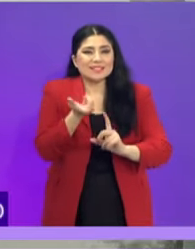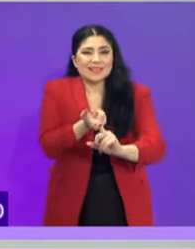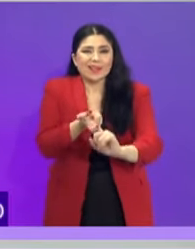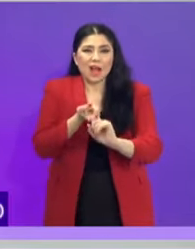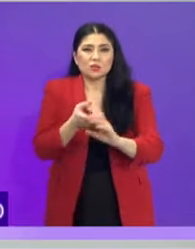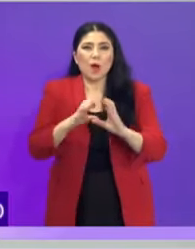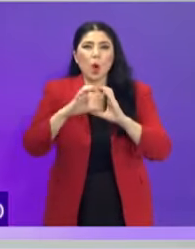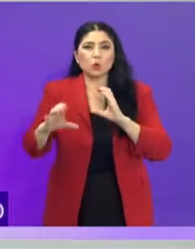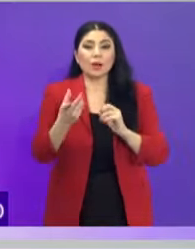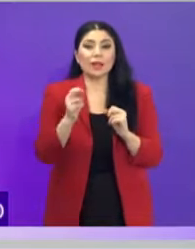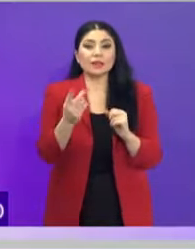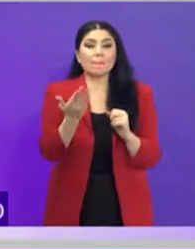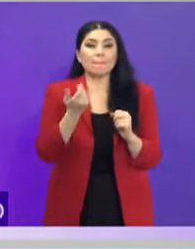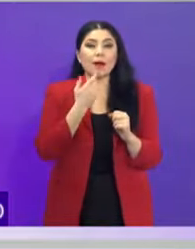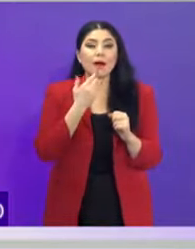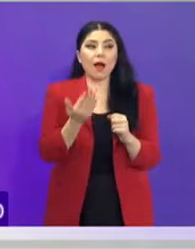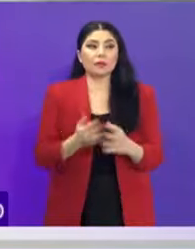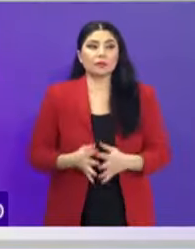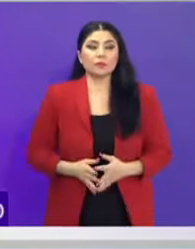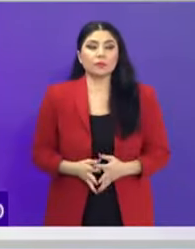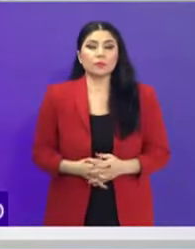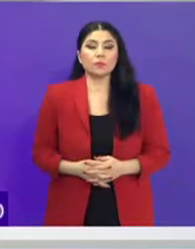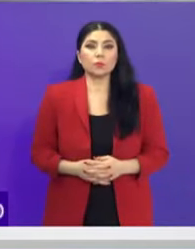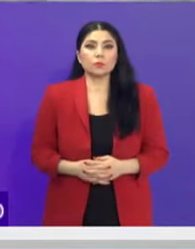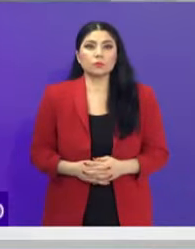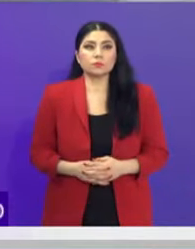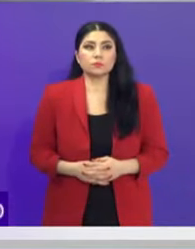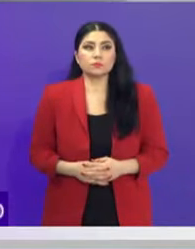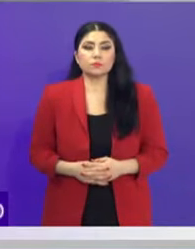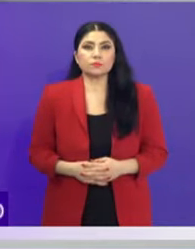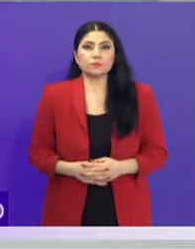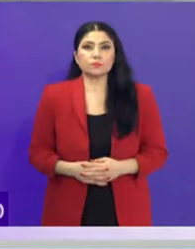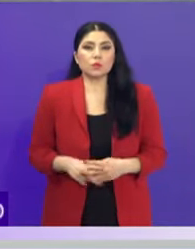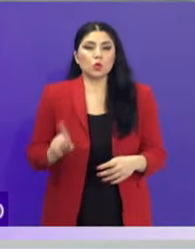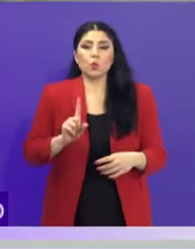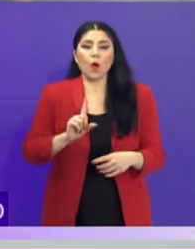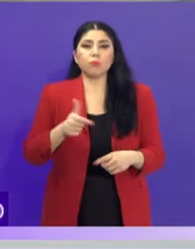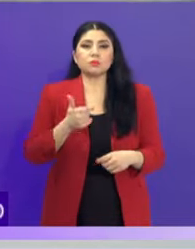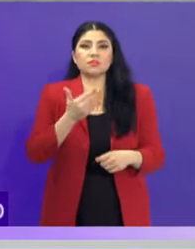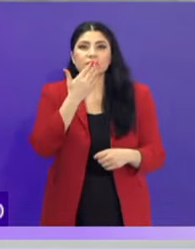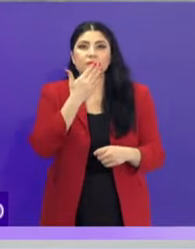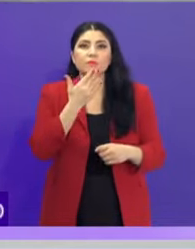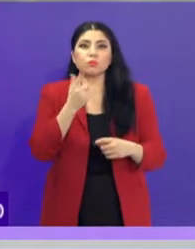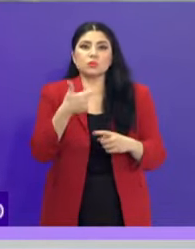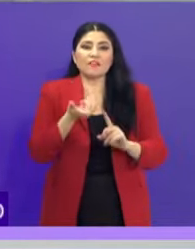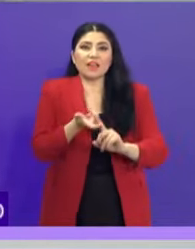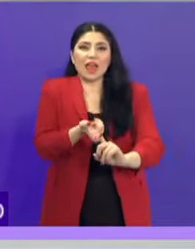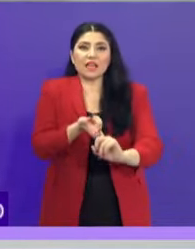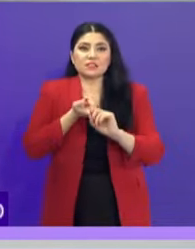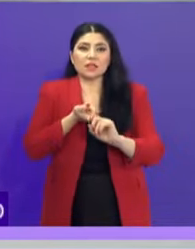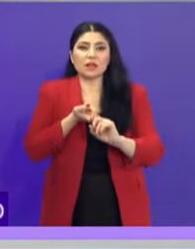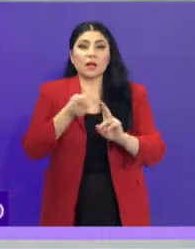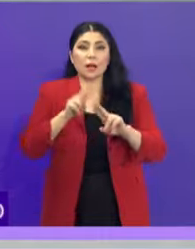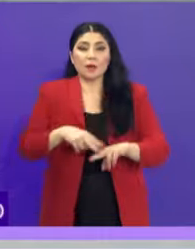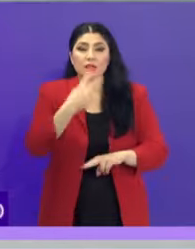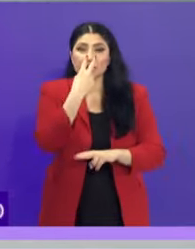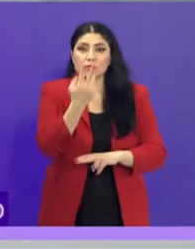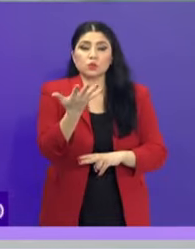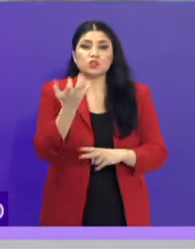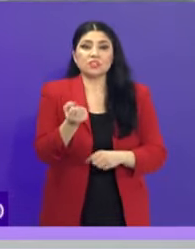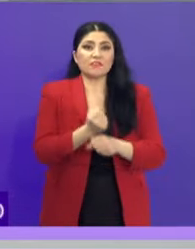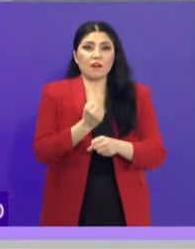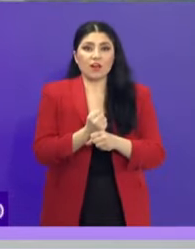din păcate acesta nu a rezistat tracțiunii. Vom vedea care vor fi intervențiile